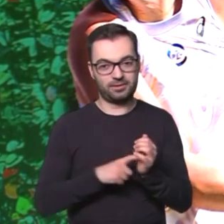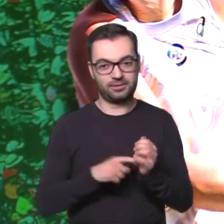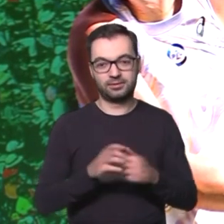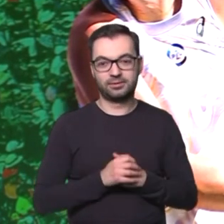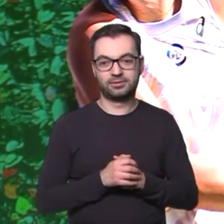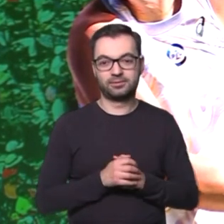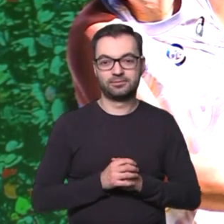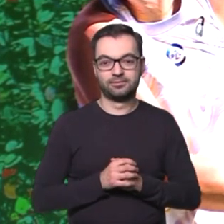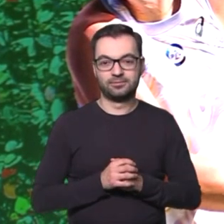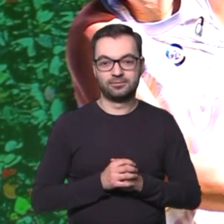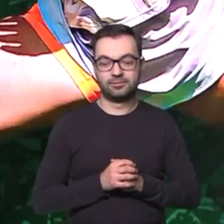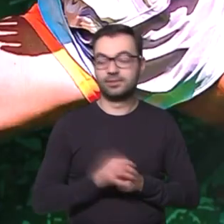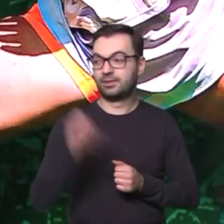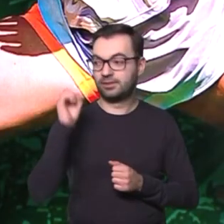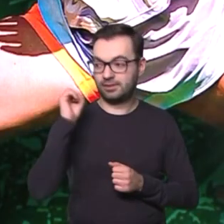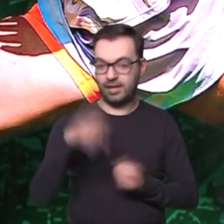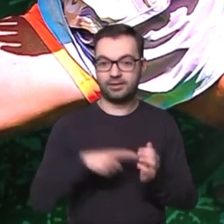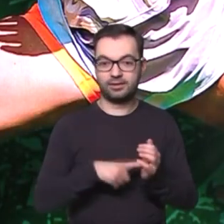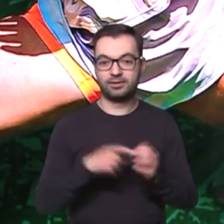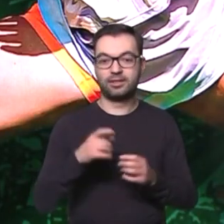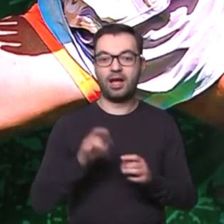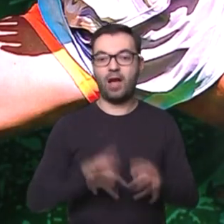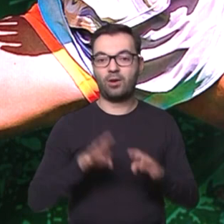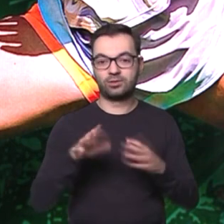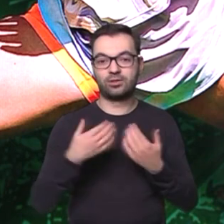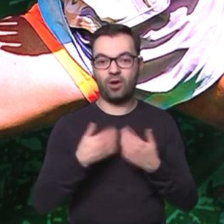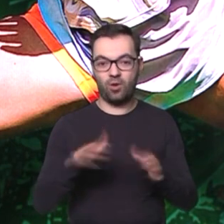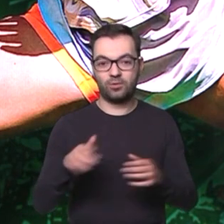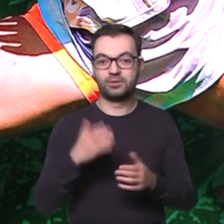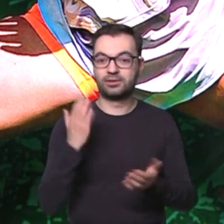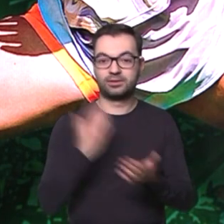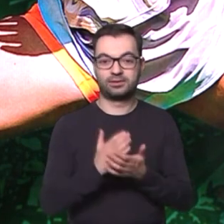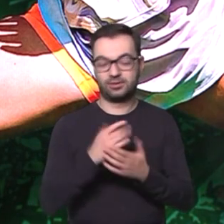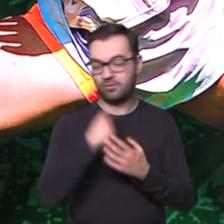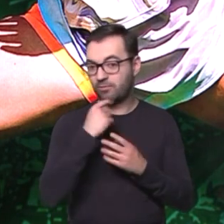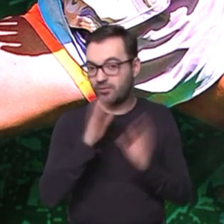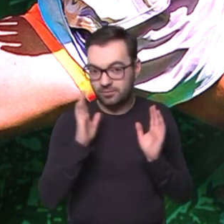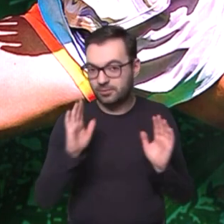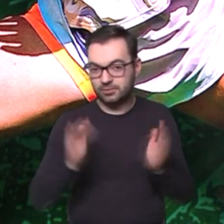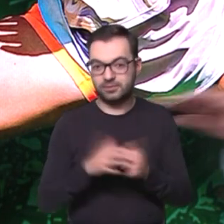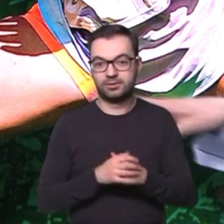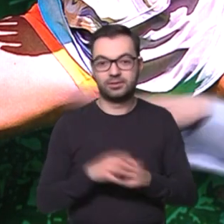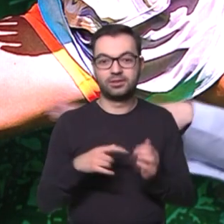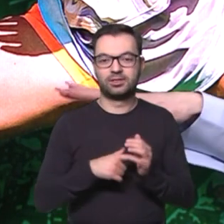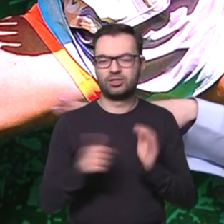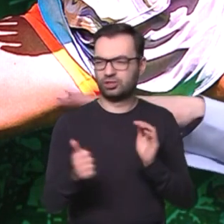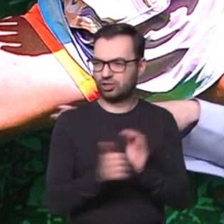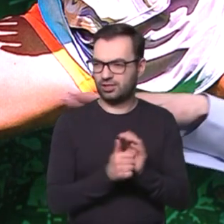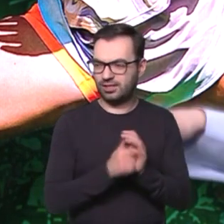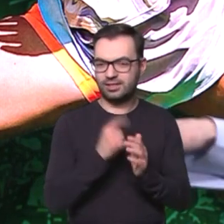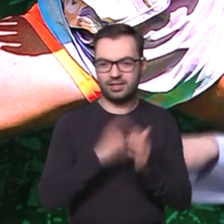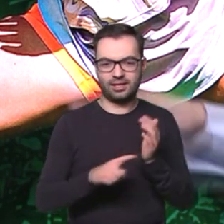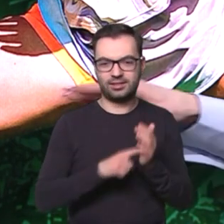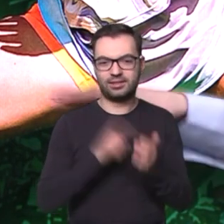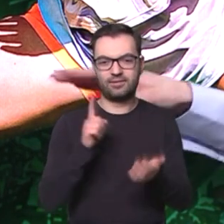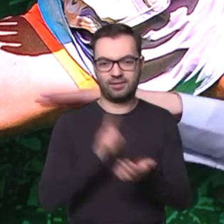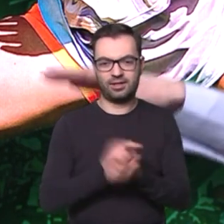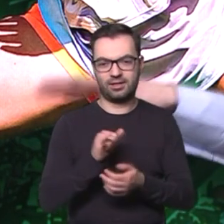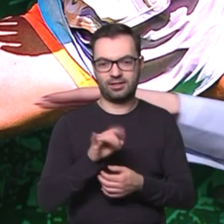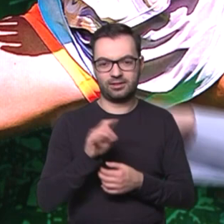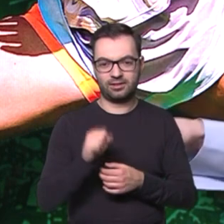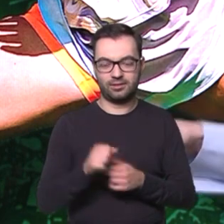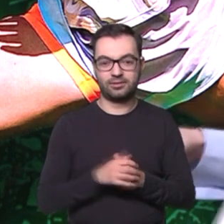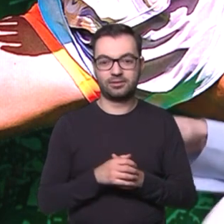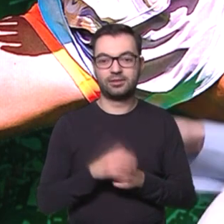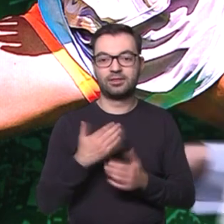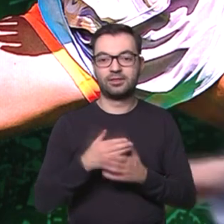nie tak dawno się przekonała. Tak, podczas Australian Open to tylko wspomnę, że to było 16 zwycięstwo Igi w tym sezonie i jeśli chodzi o